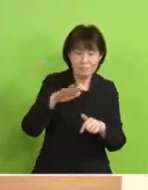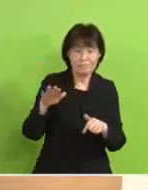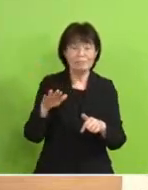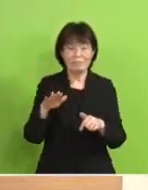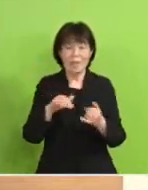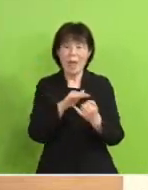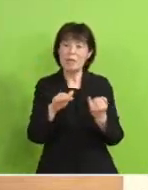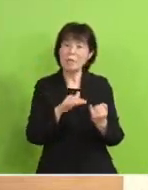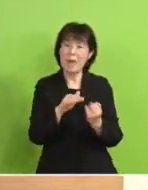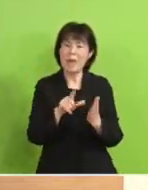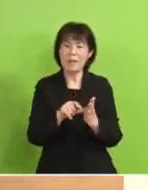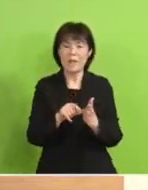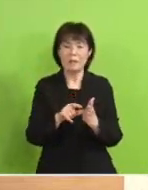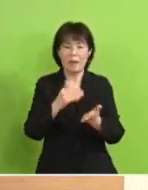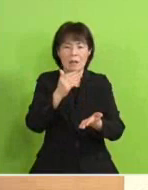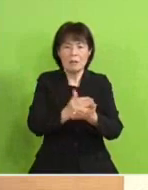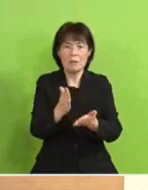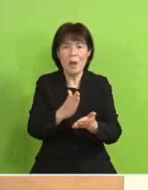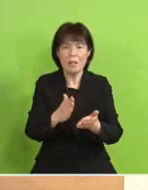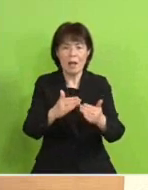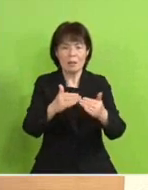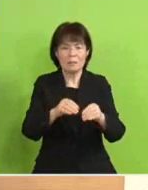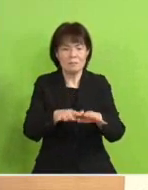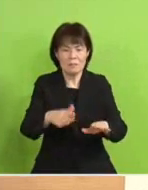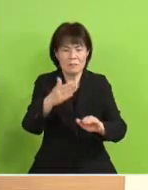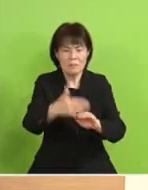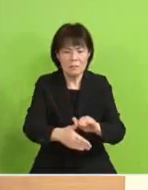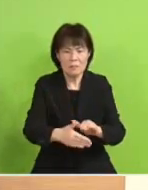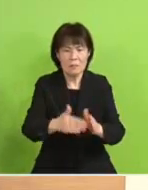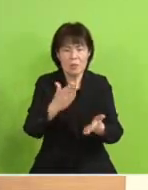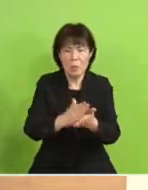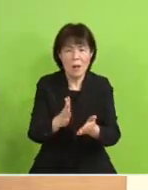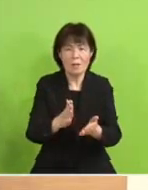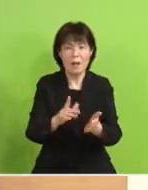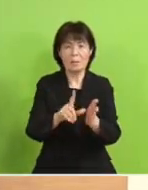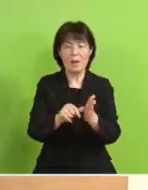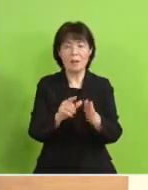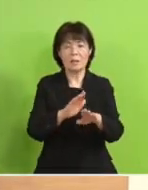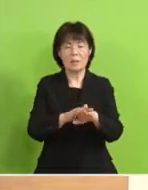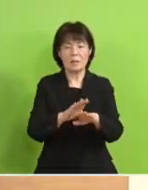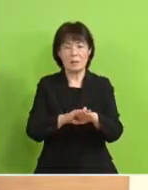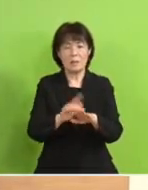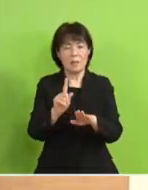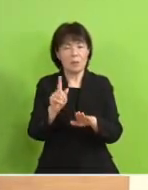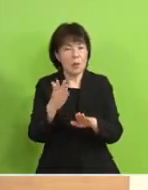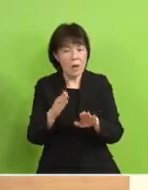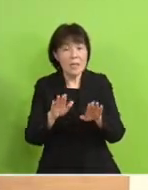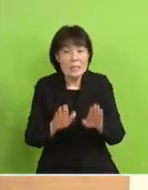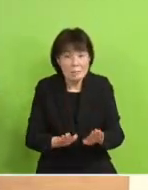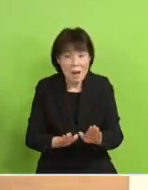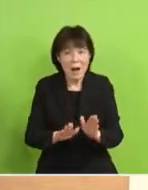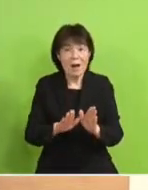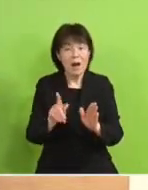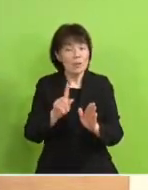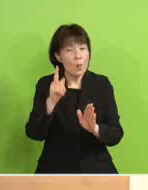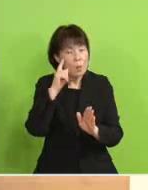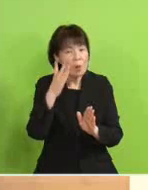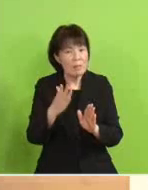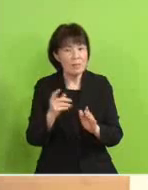ども、はい、例えば愛媛の方で歯止めがかからなかった場合、はい、その緊急事態宣言の要請というのは今の時点でいいん